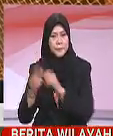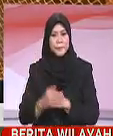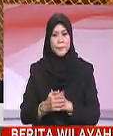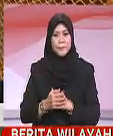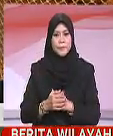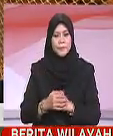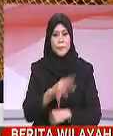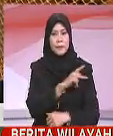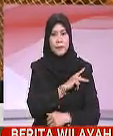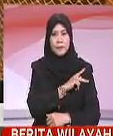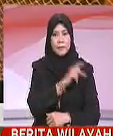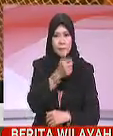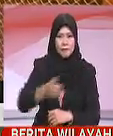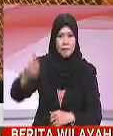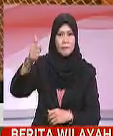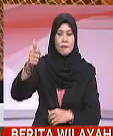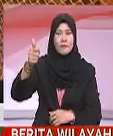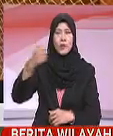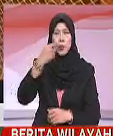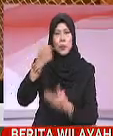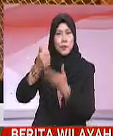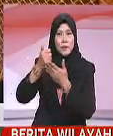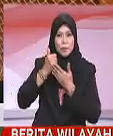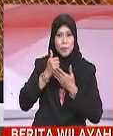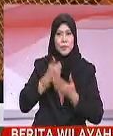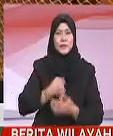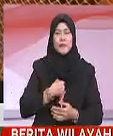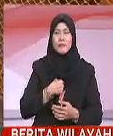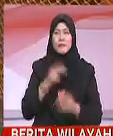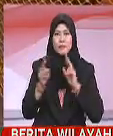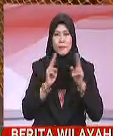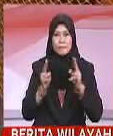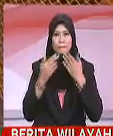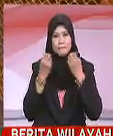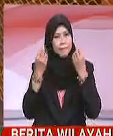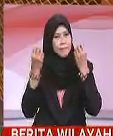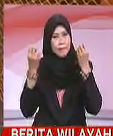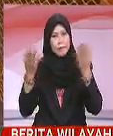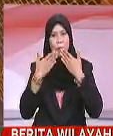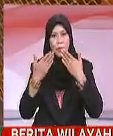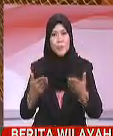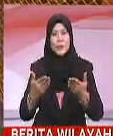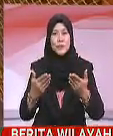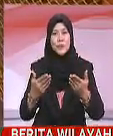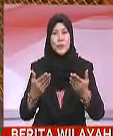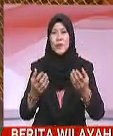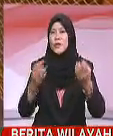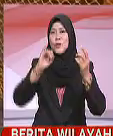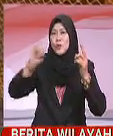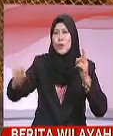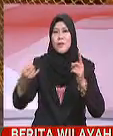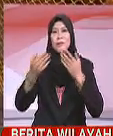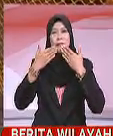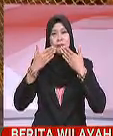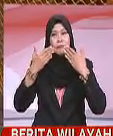Ketua Ranting, siapa-siapa yang membantu saya lah. Saya mengucap ribuan, jutaan terima kasih. Bukannya ribuan, jutaan terima